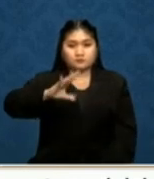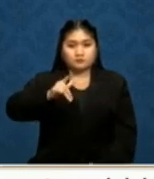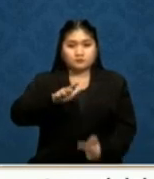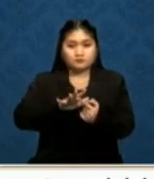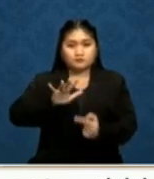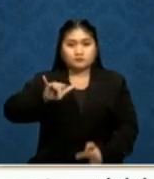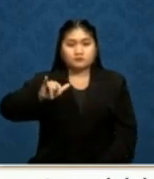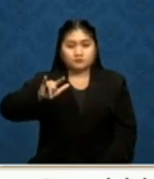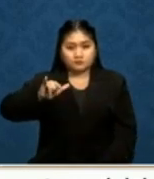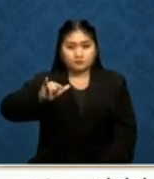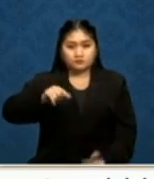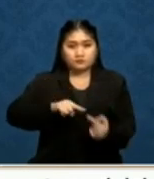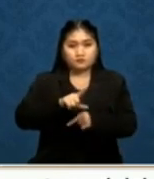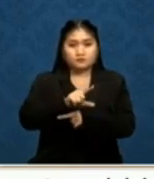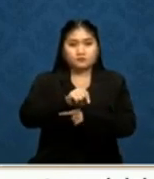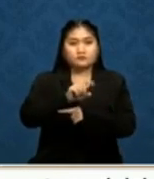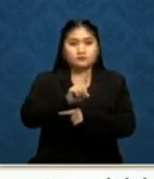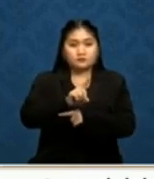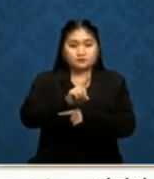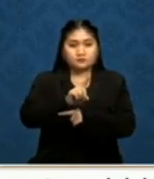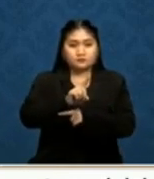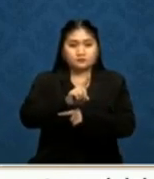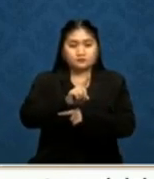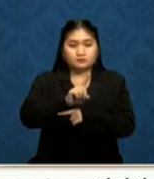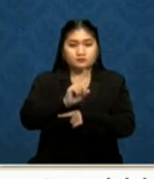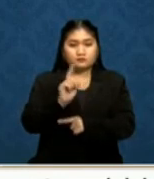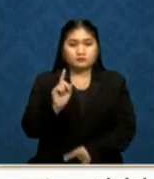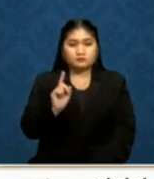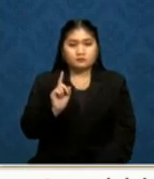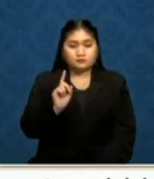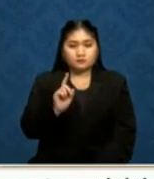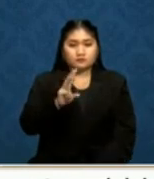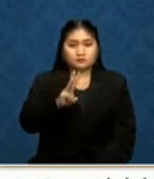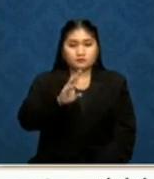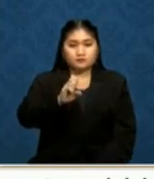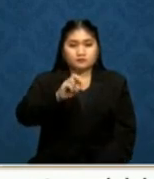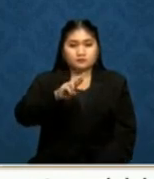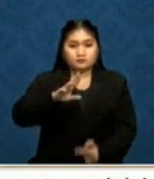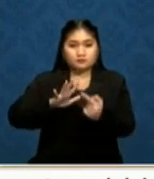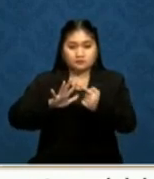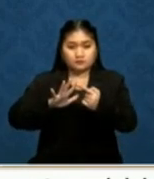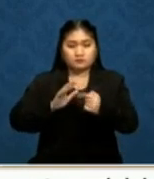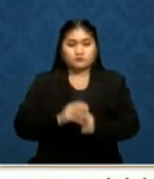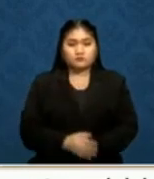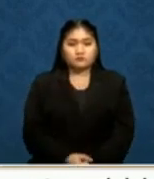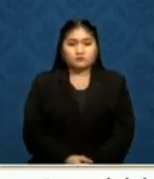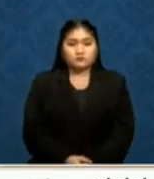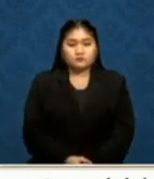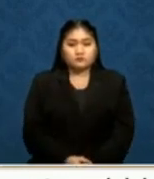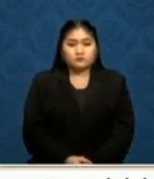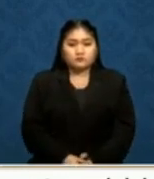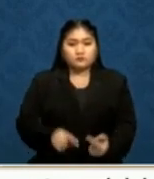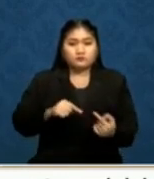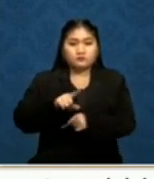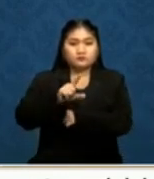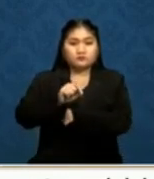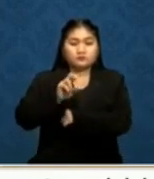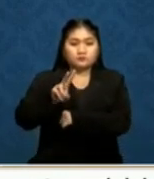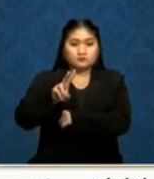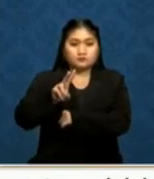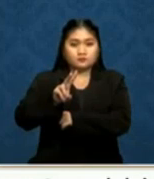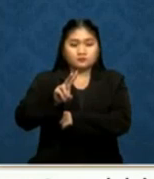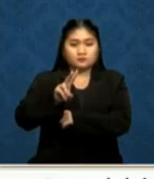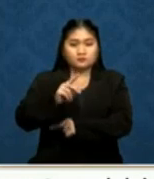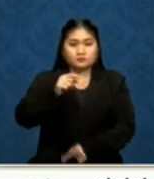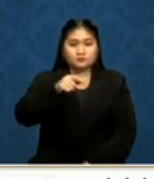กุล21พันตำรวจเอกวีระวิจิตหงษ์22นาง